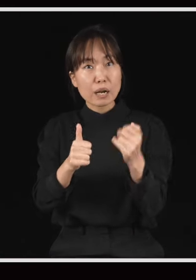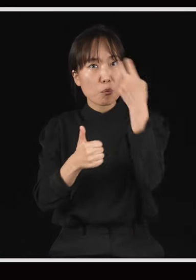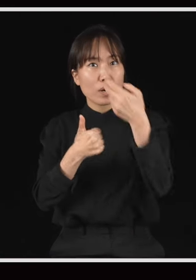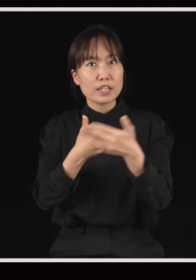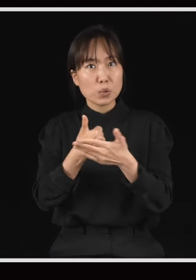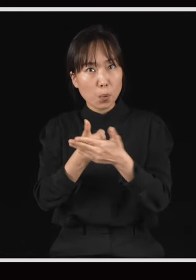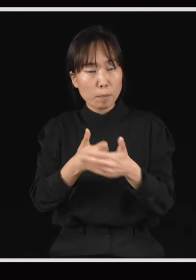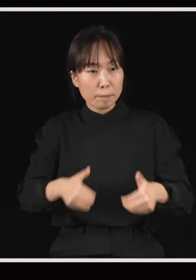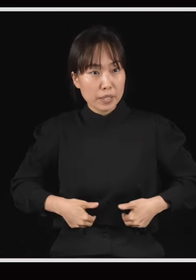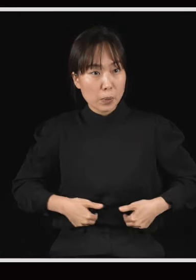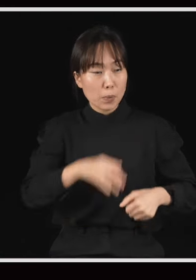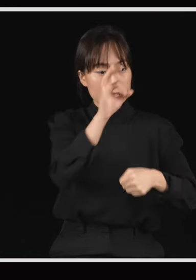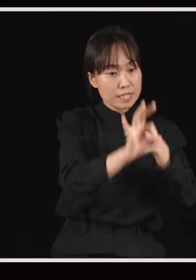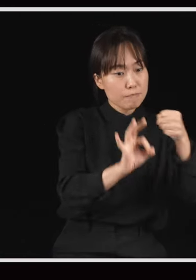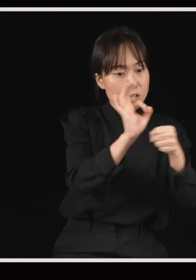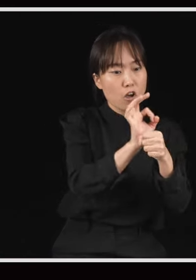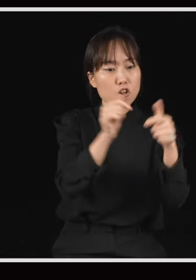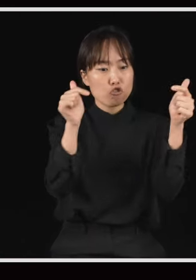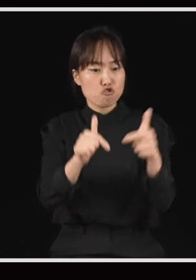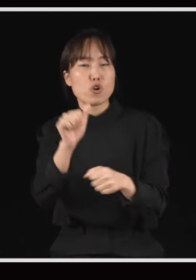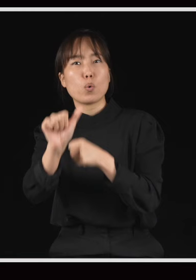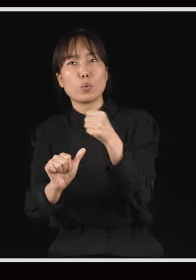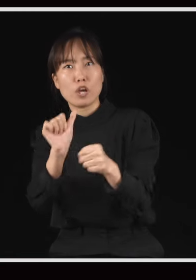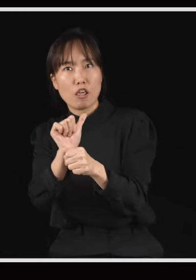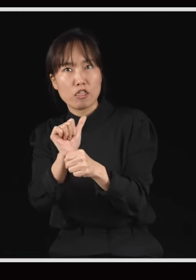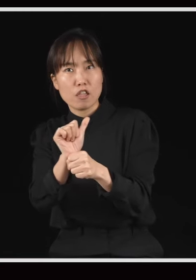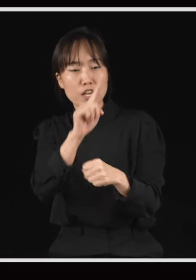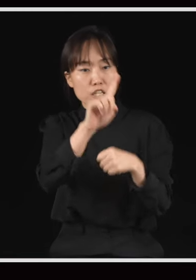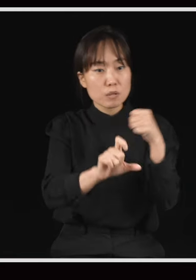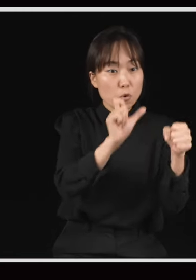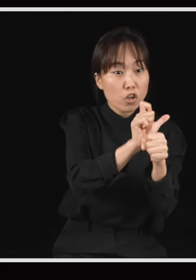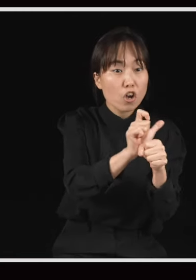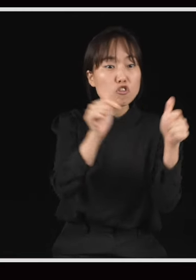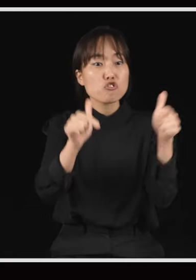줄여보세요. 15년을 5년으로 줄인다고 생각을 해보세요.